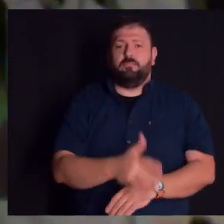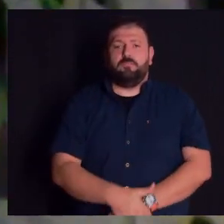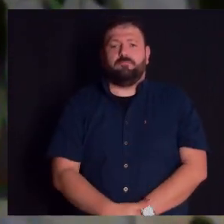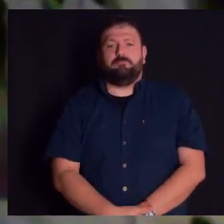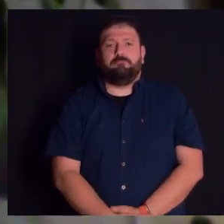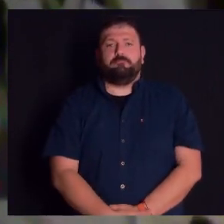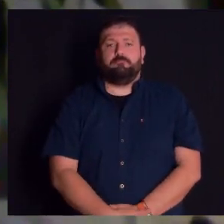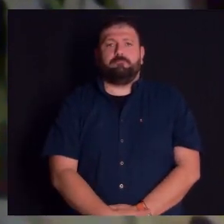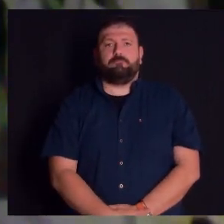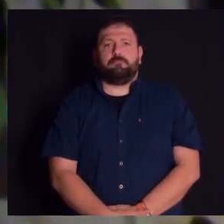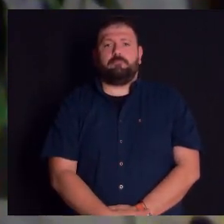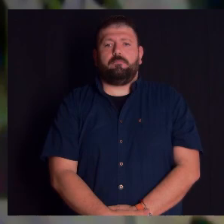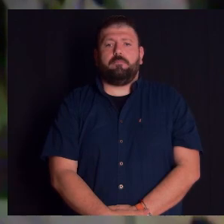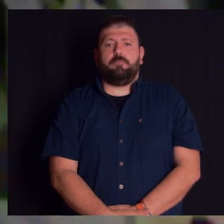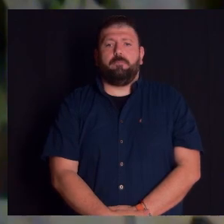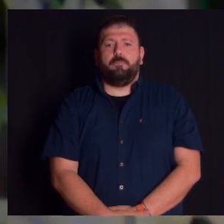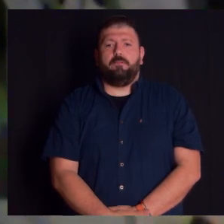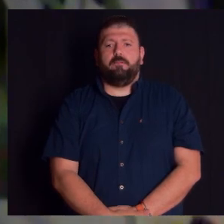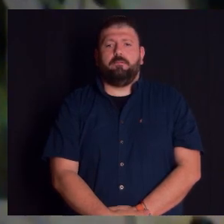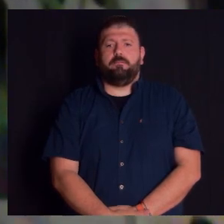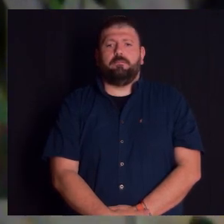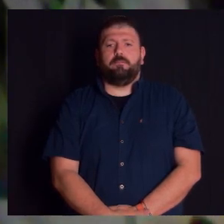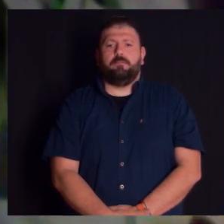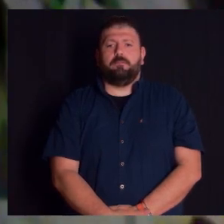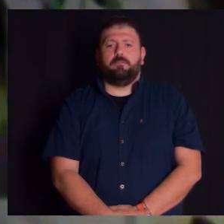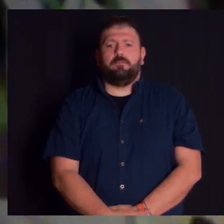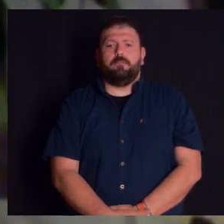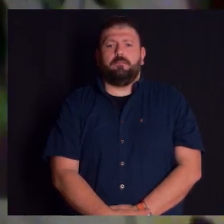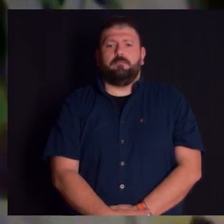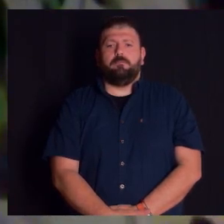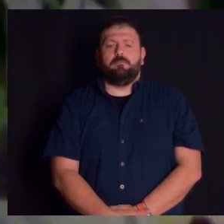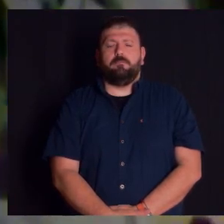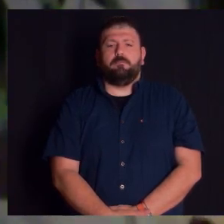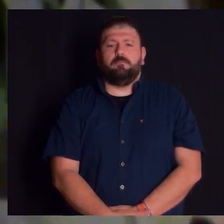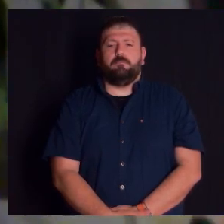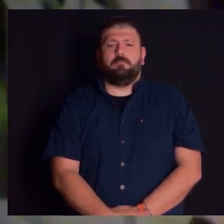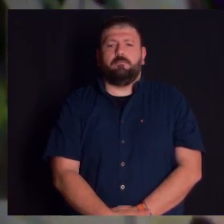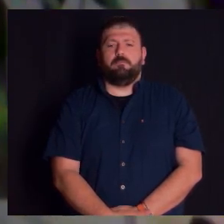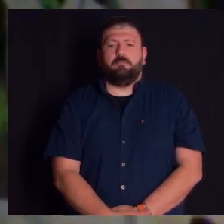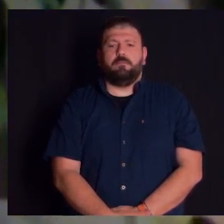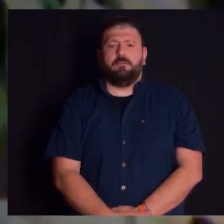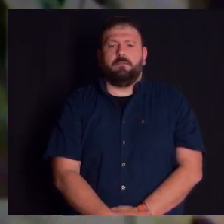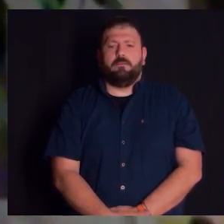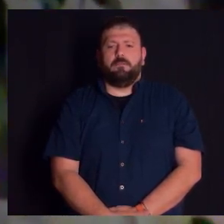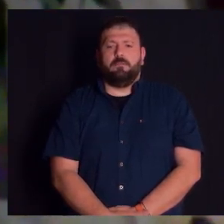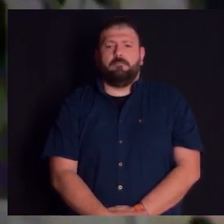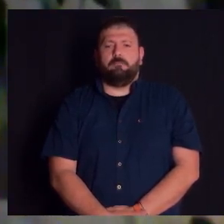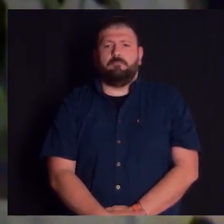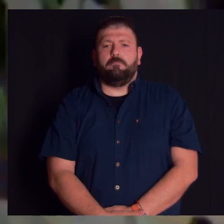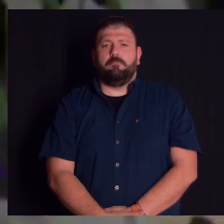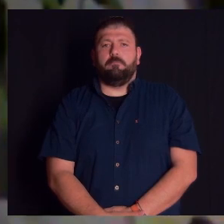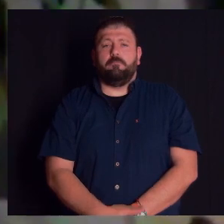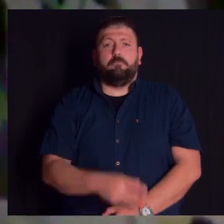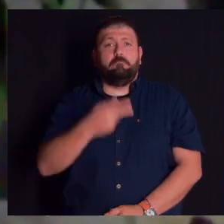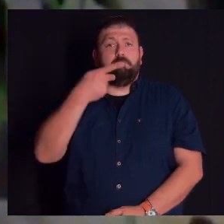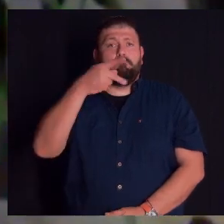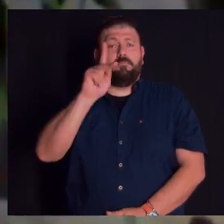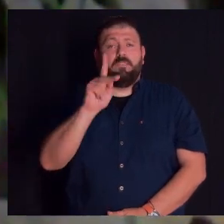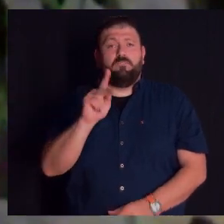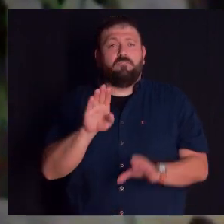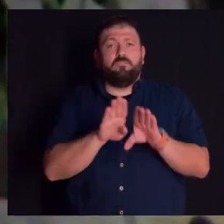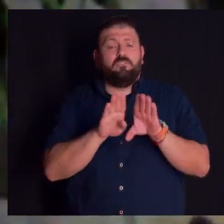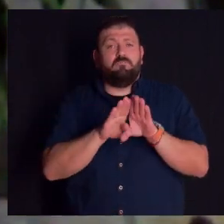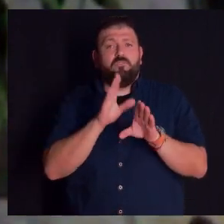эту ситуацию, мы можем повернуть свой бизнес туда, где он будет расти и развиваться. But since